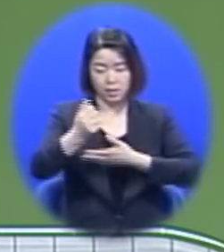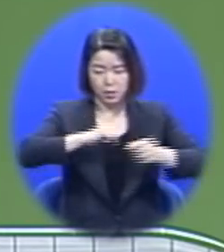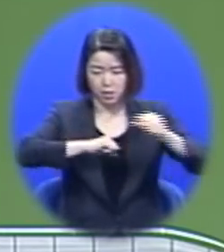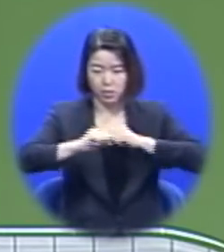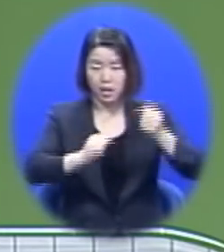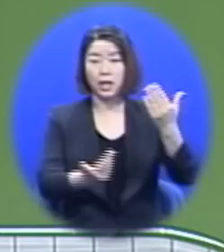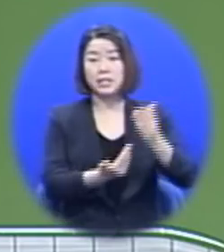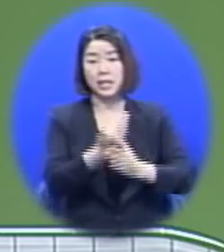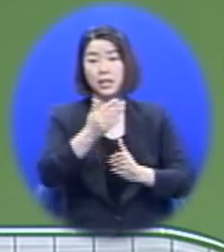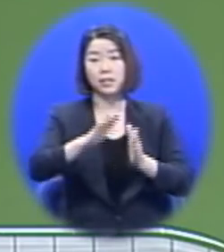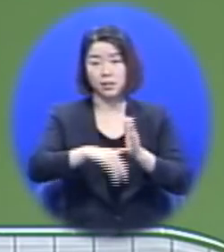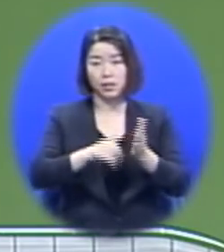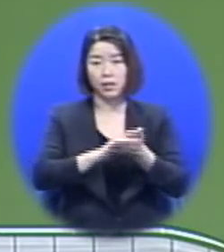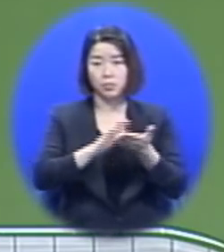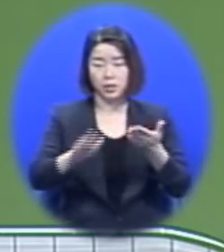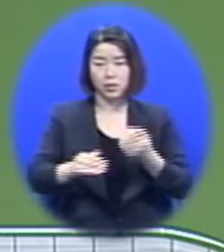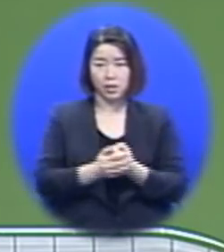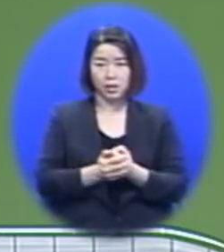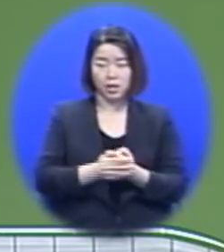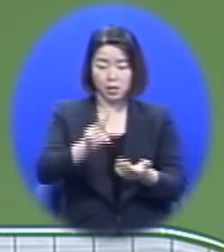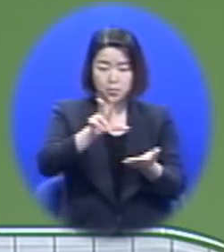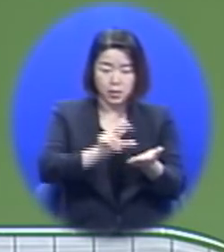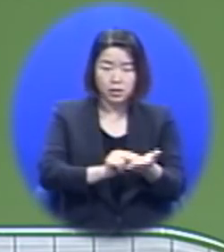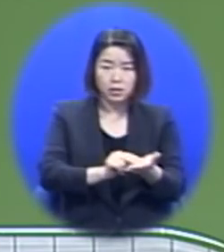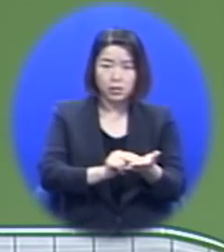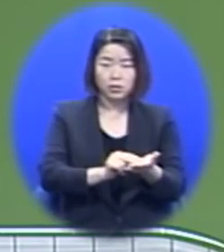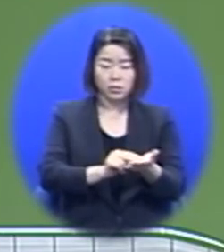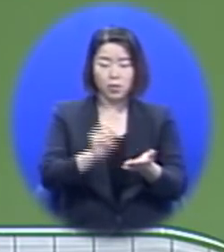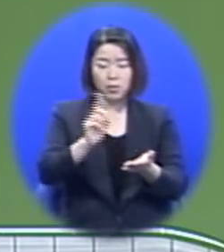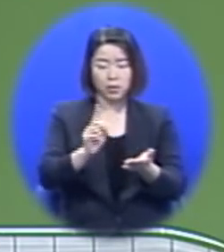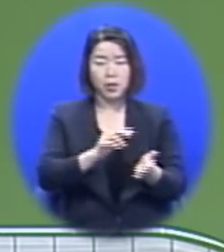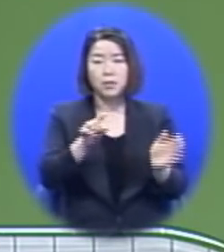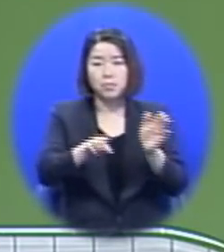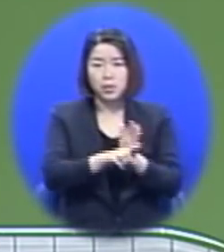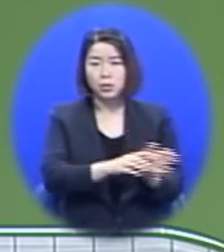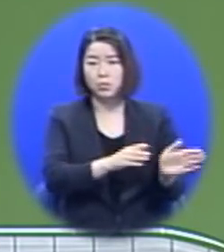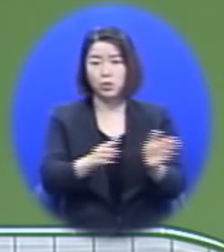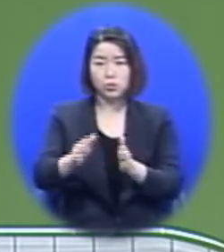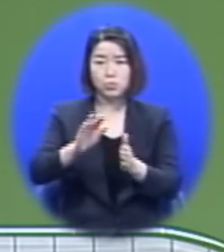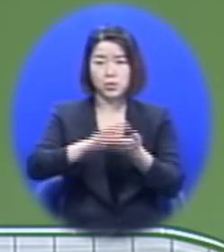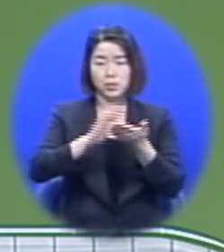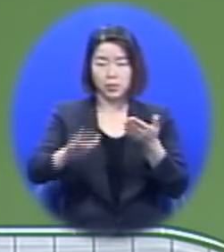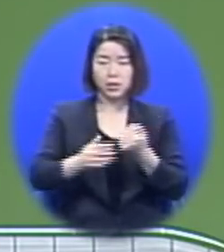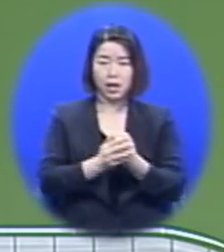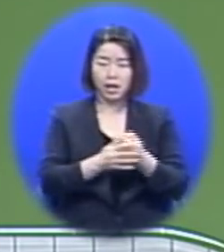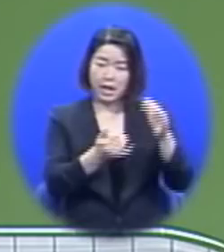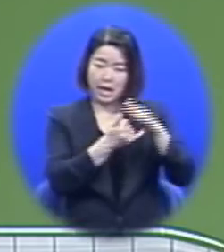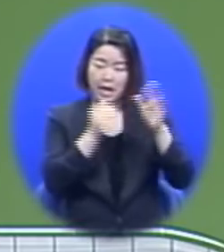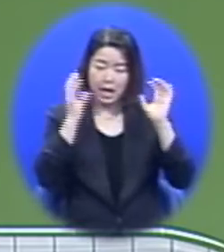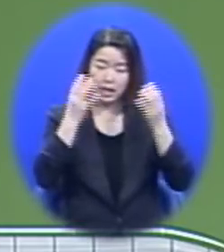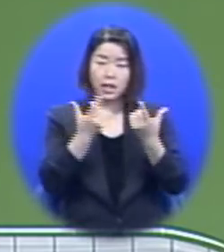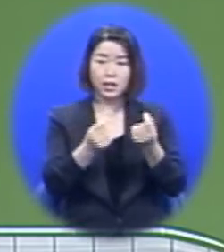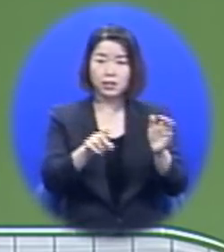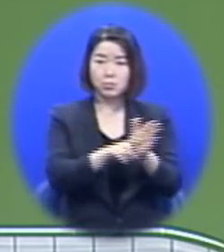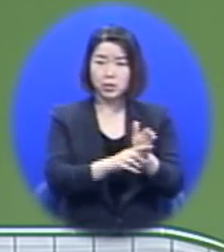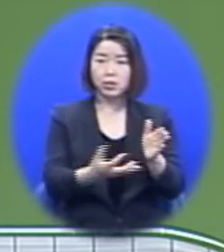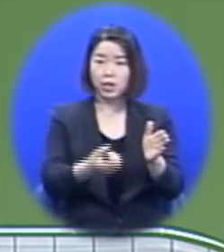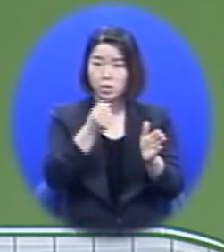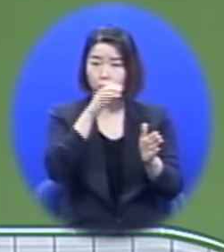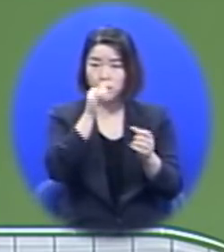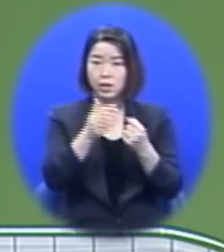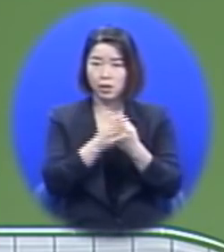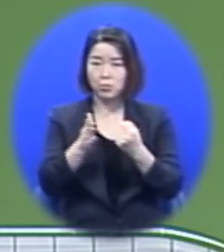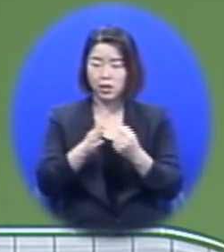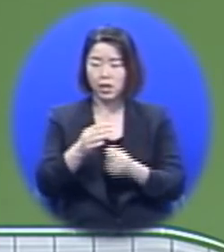때예요. 문제는 믿음의 준비예요. 어린애 같은 믿음을 가지고 있으니까 그냥 시련에 무너져 버리는